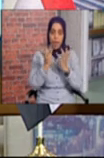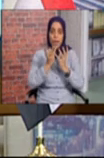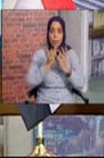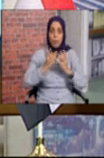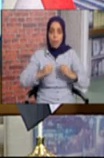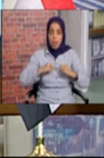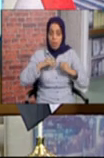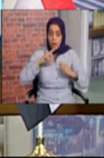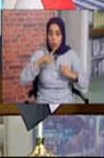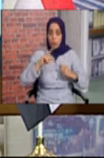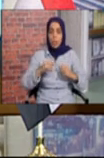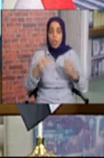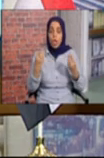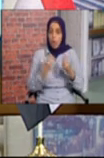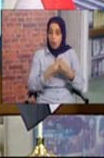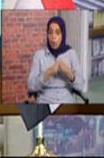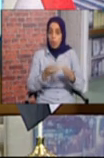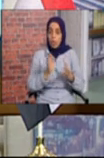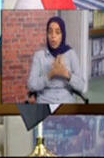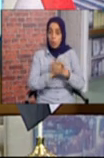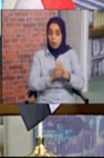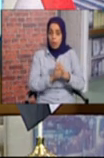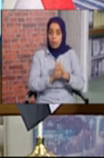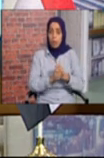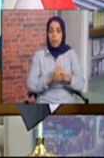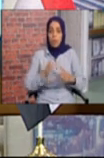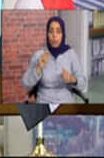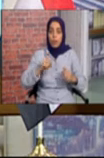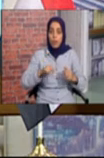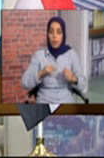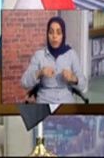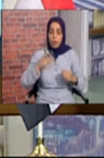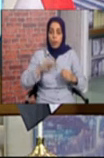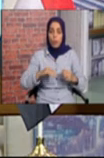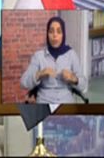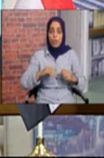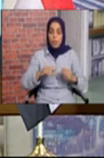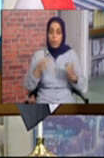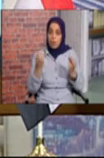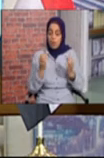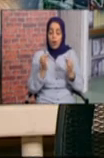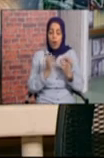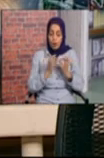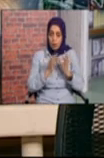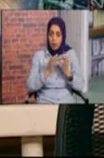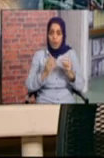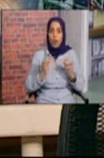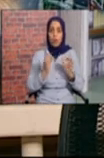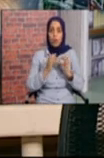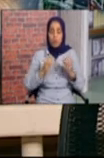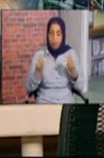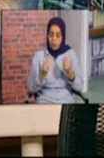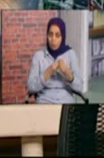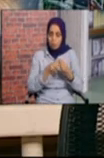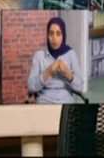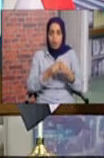إيه، هم أخواتنا. المجتمع الأوروبي النهاردة هو في علاقات متميزة، علاقات وتعاون